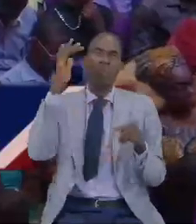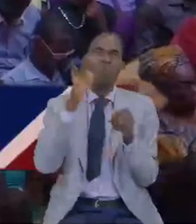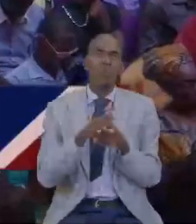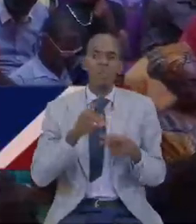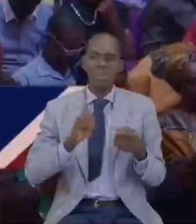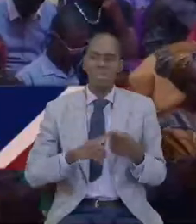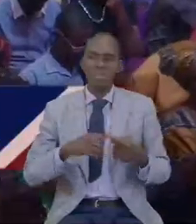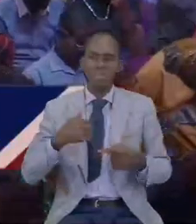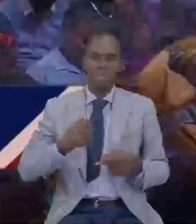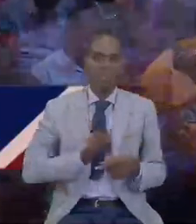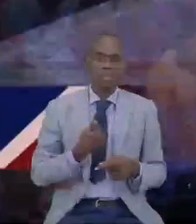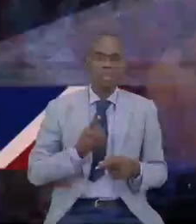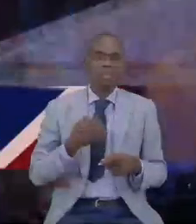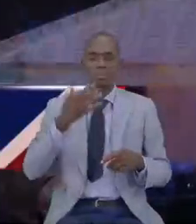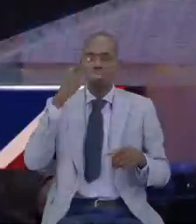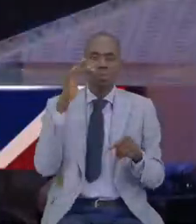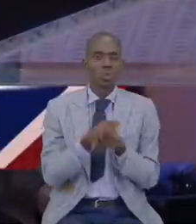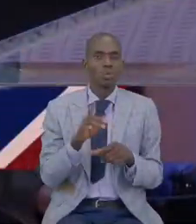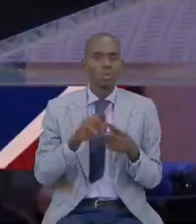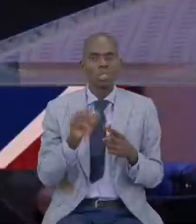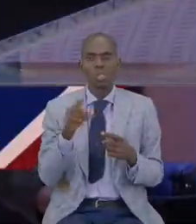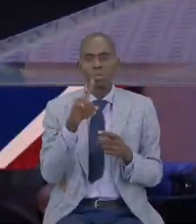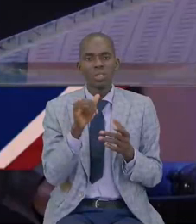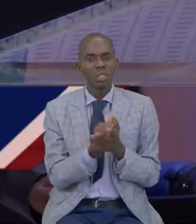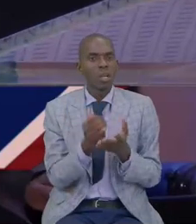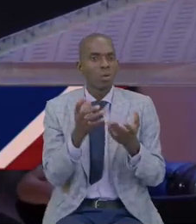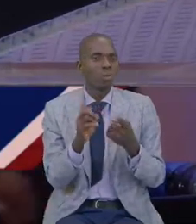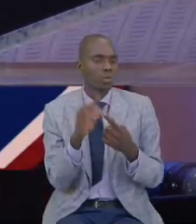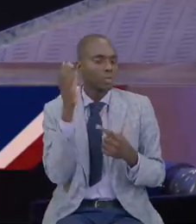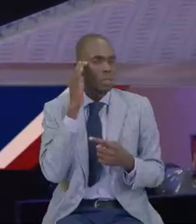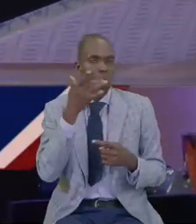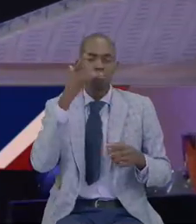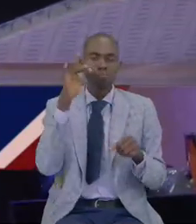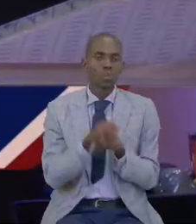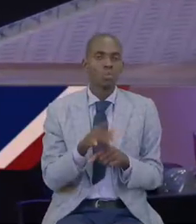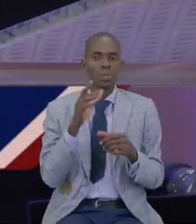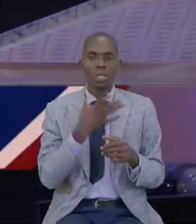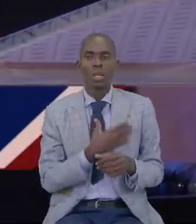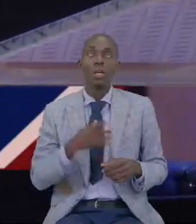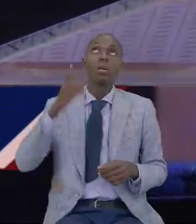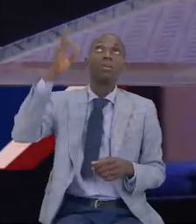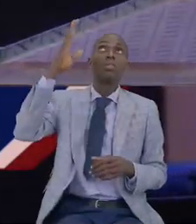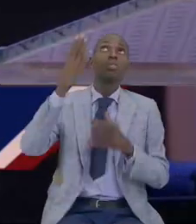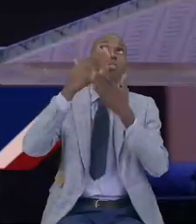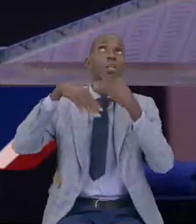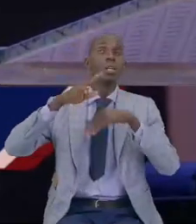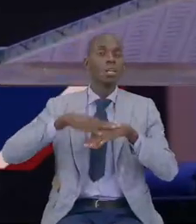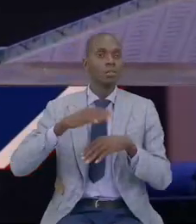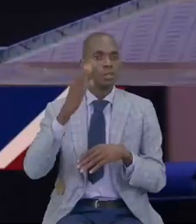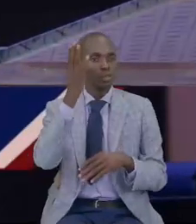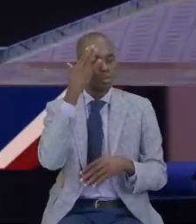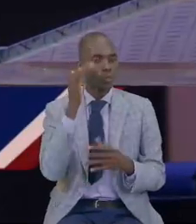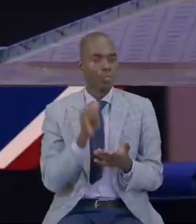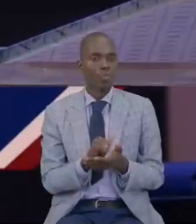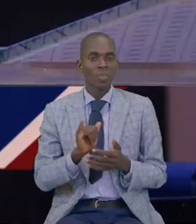juré et j'ai juré à ceux qui veulent m'entendre, j'ai juré et le Dieu du ciel a entendu que je